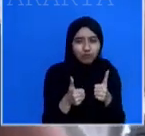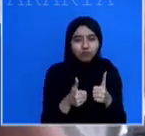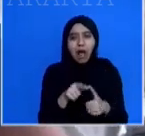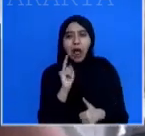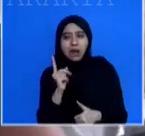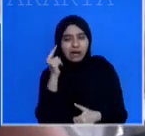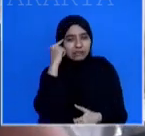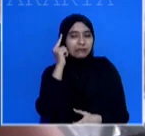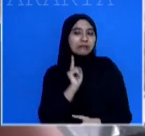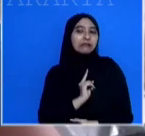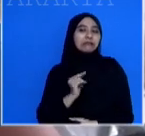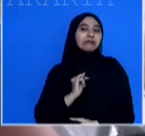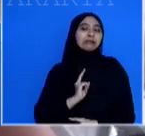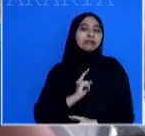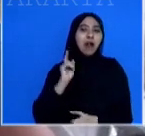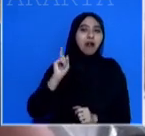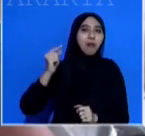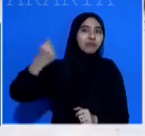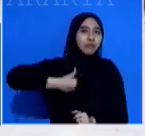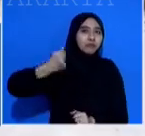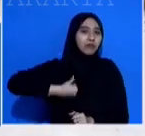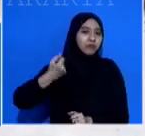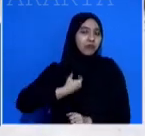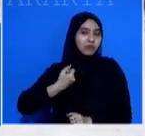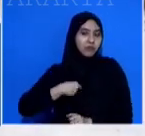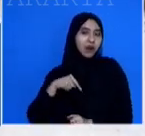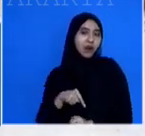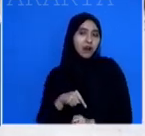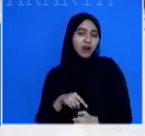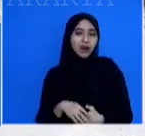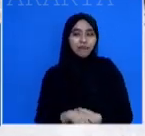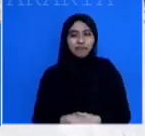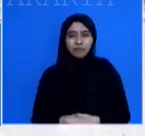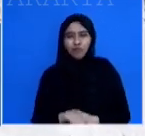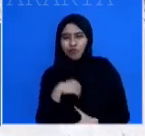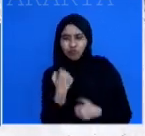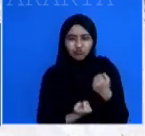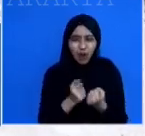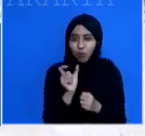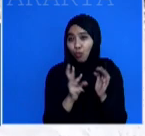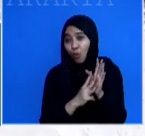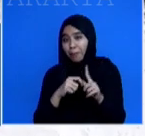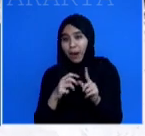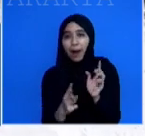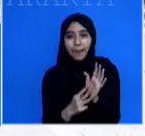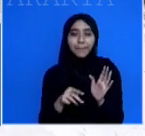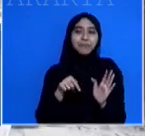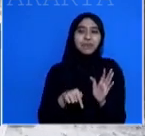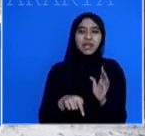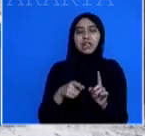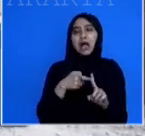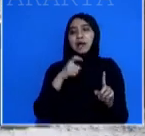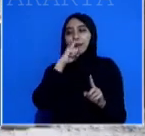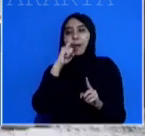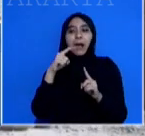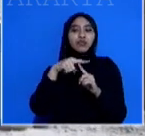wonten sing pesen kalih kok kan damelke wonten. Saking usaha ingkang katindakaken dening Tukimin menika kanyata ugi